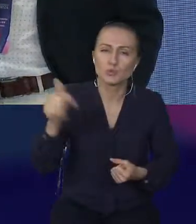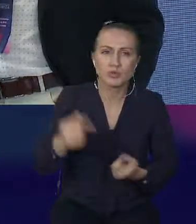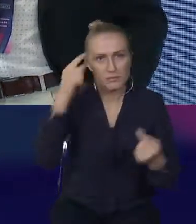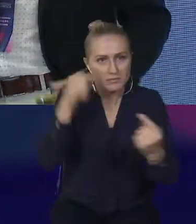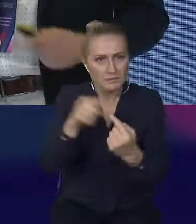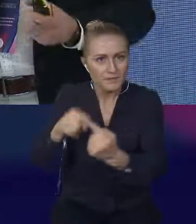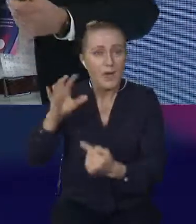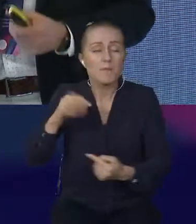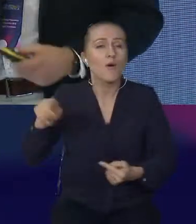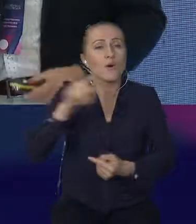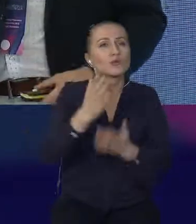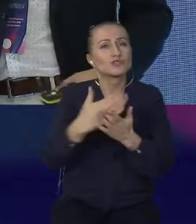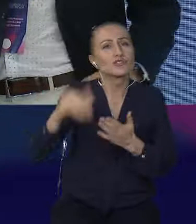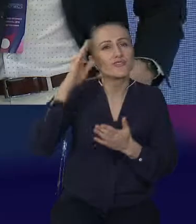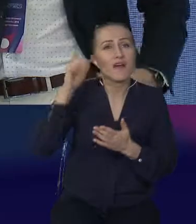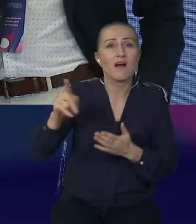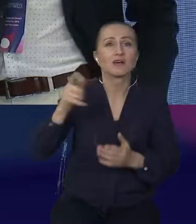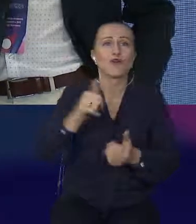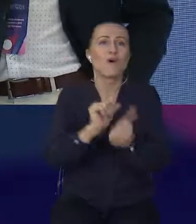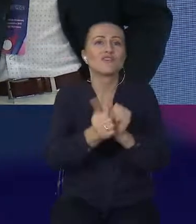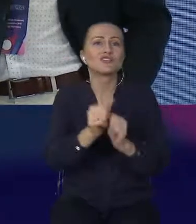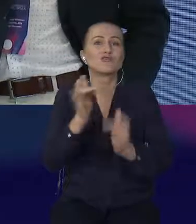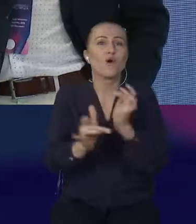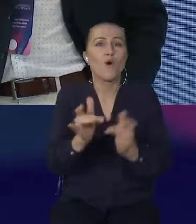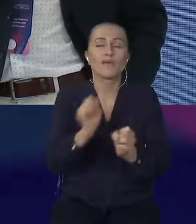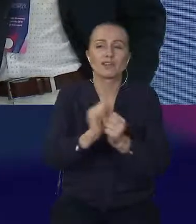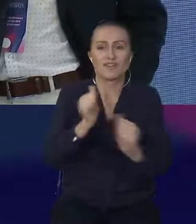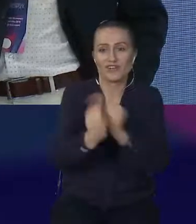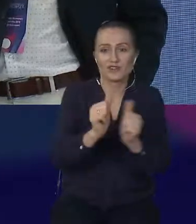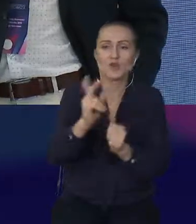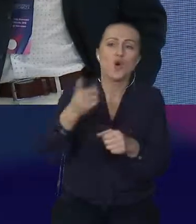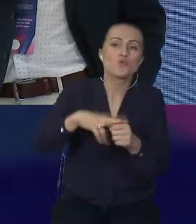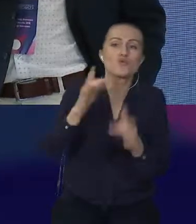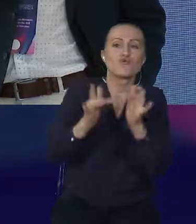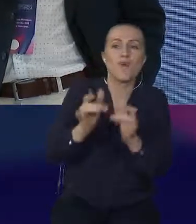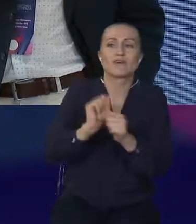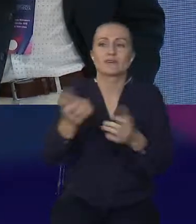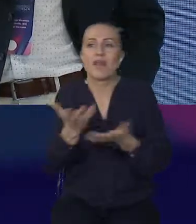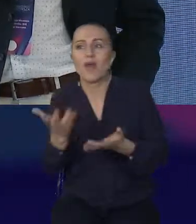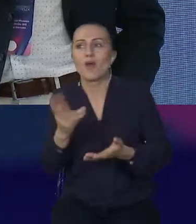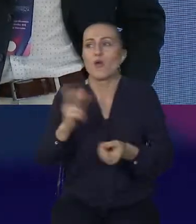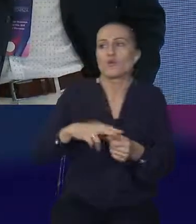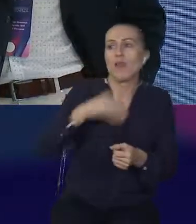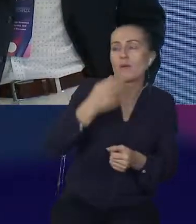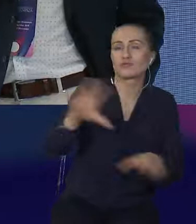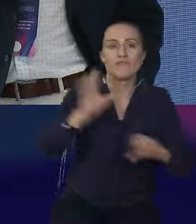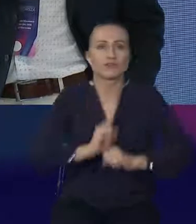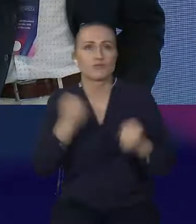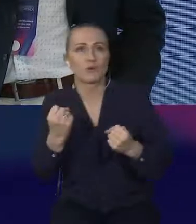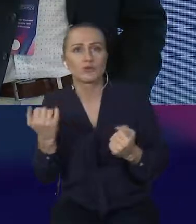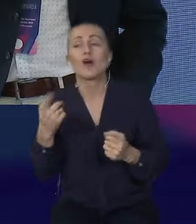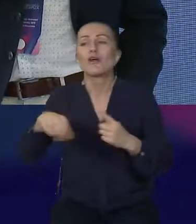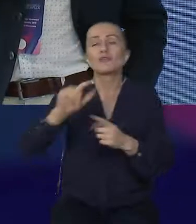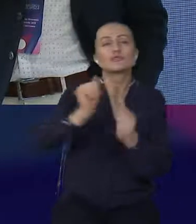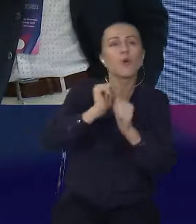się orientuje, taki wyścig zbrojeń, który jest w branży rowerowej, też jest pewnie w innych branżach, gdzie w szczególności sportowcy